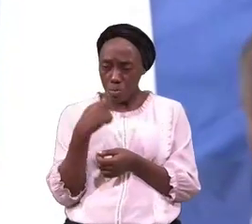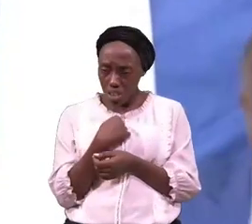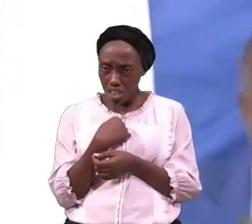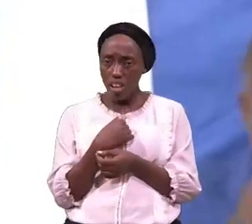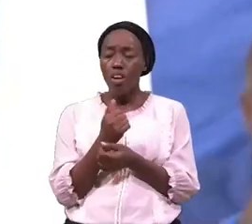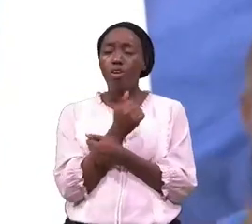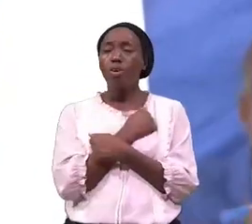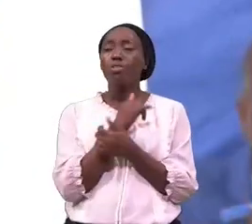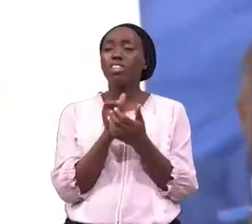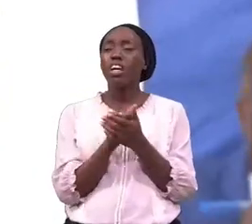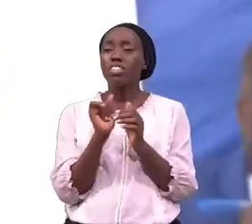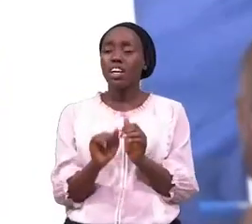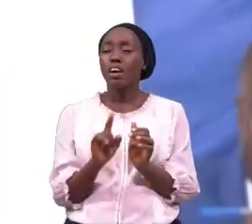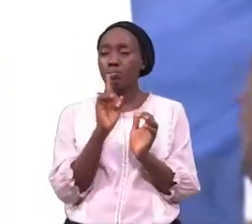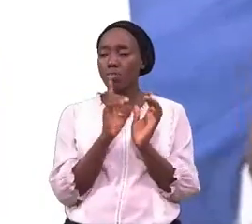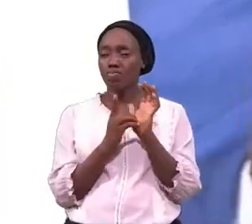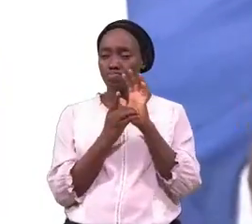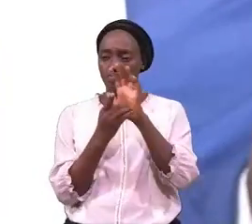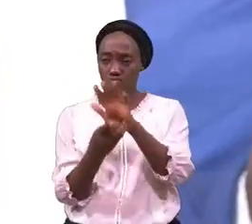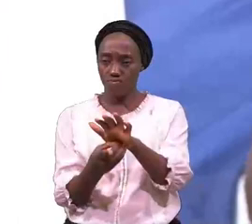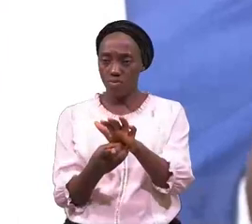L'amour qui peut être démontré,